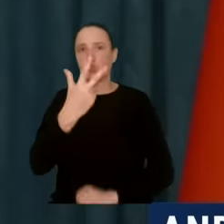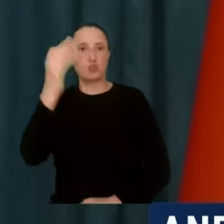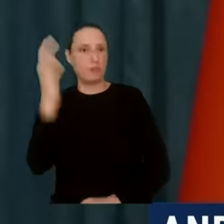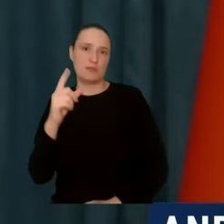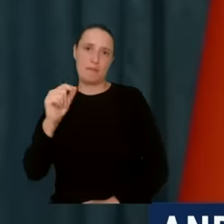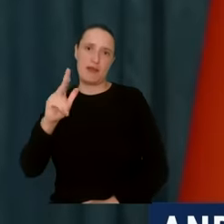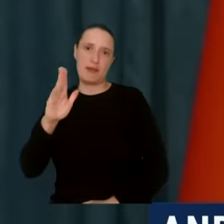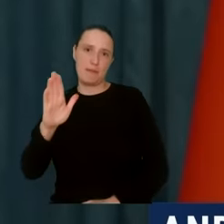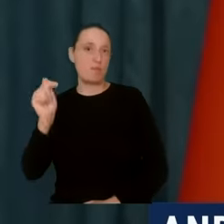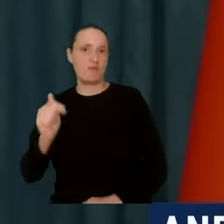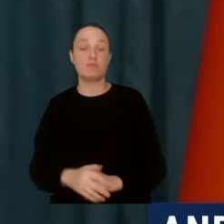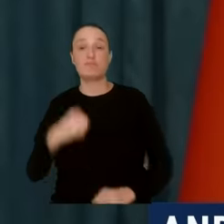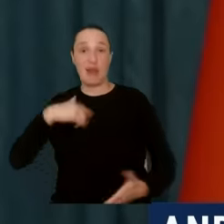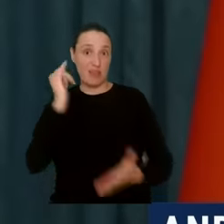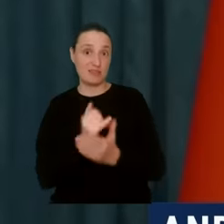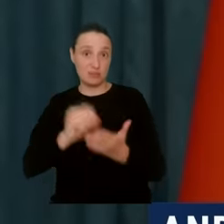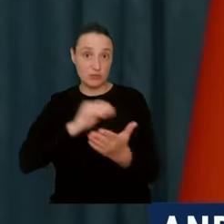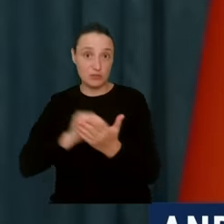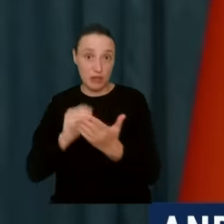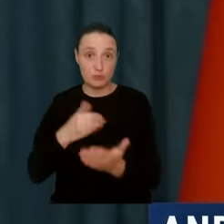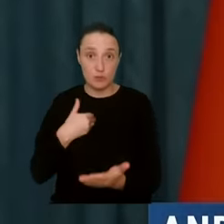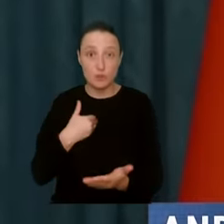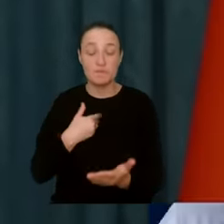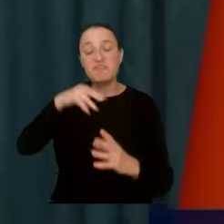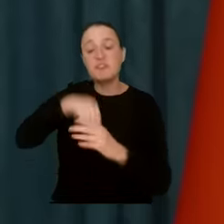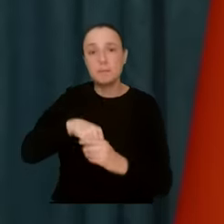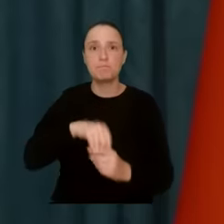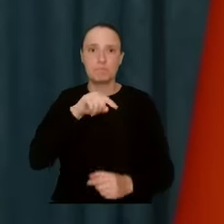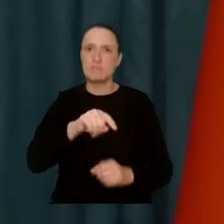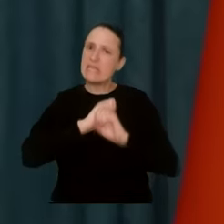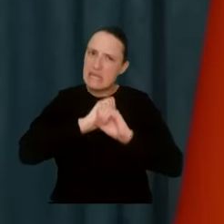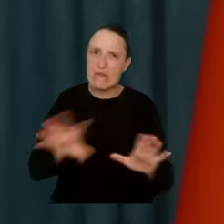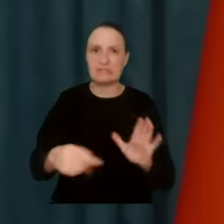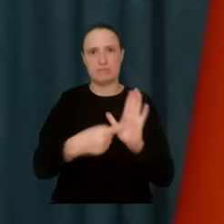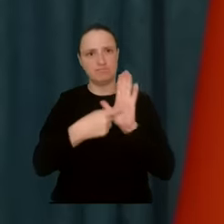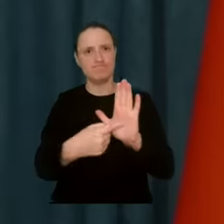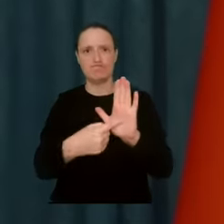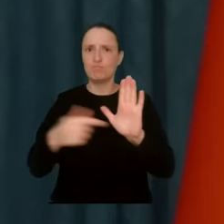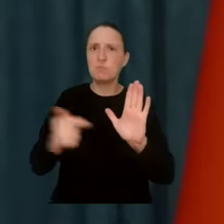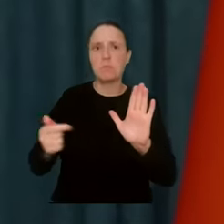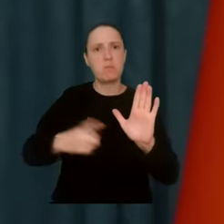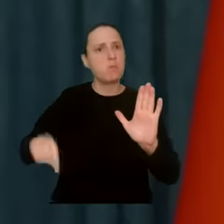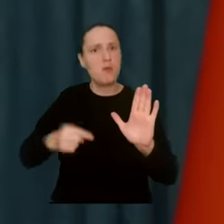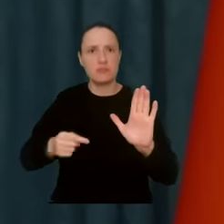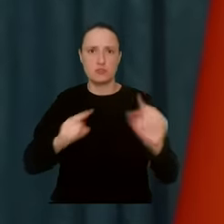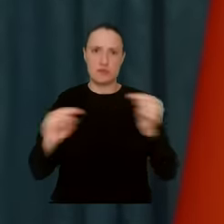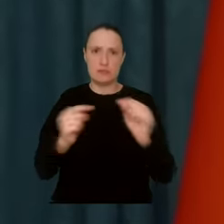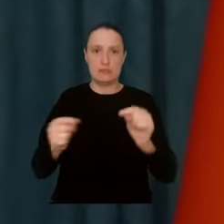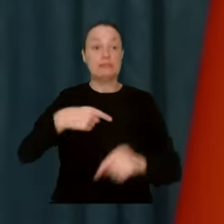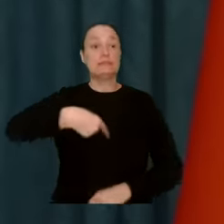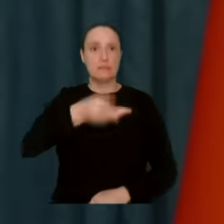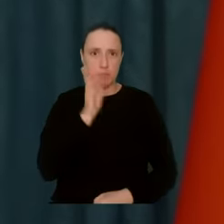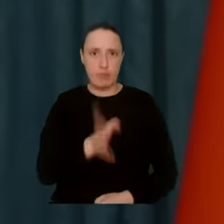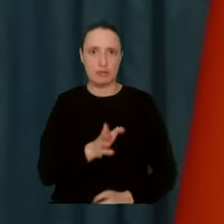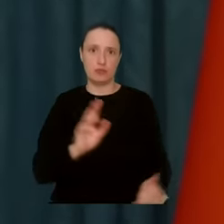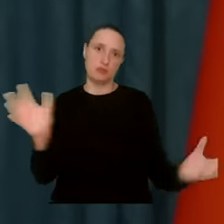temat dyskusję, jednocześnie zawierając jasne wskazanie, że powinniśmy debatować na ten temat w czasie zbliżającego się